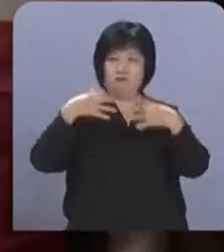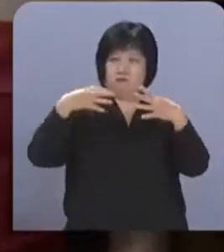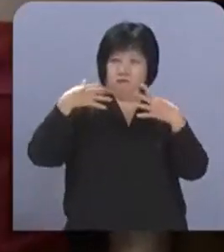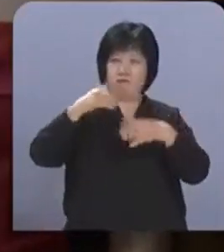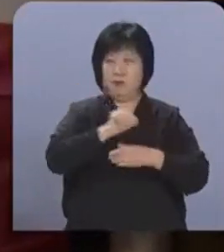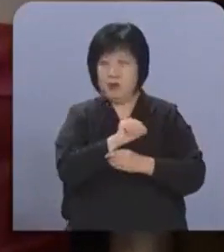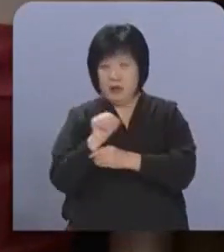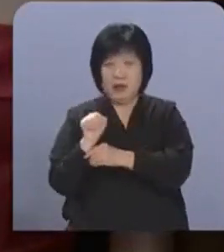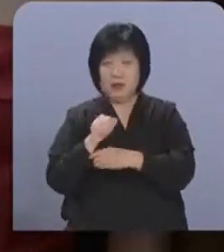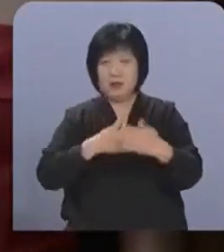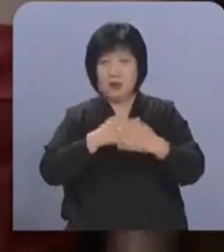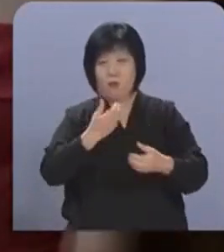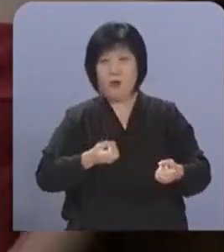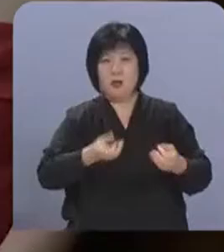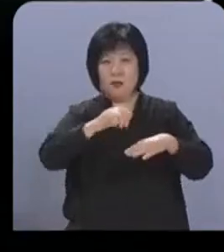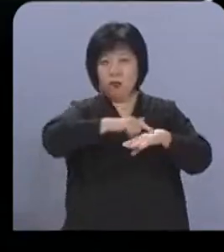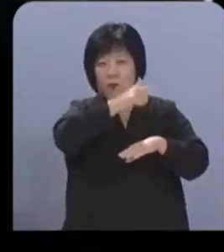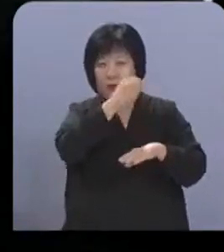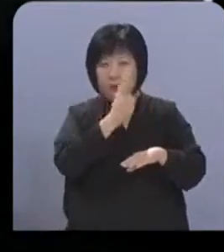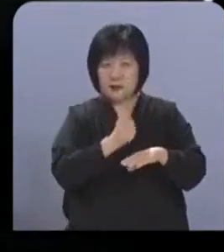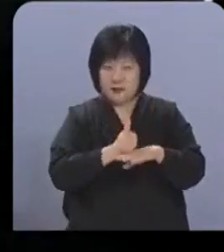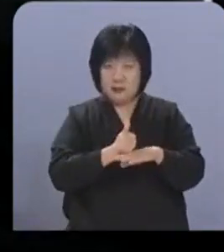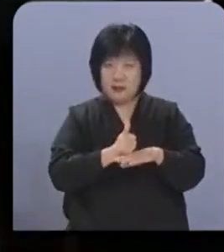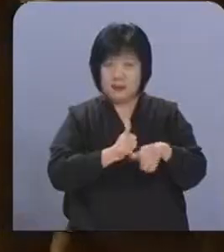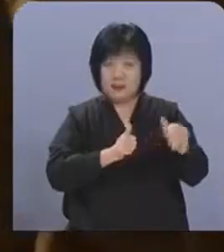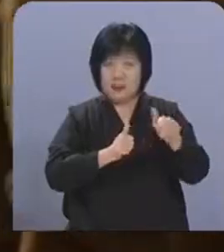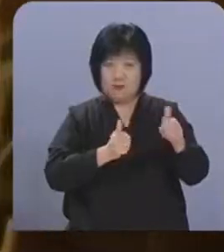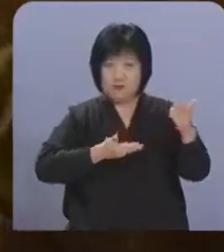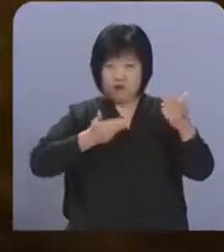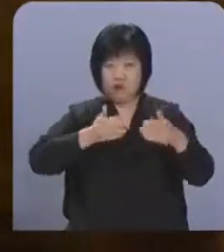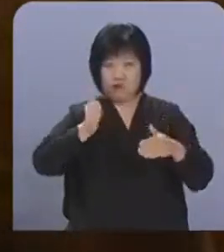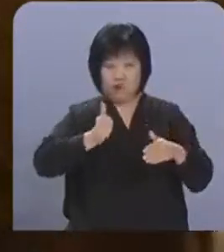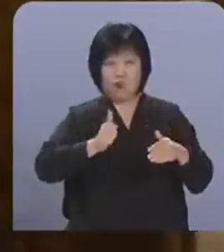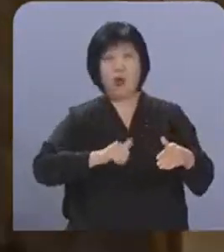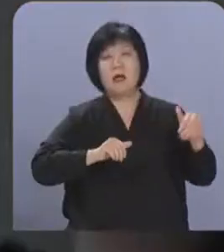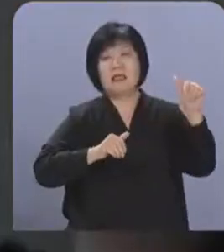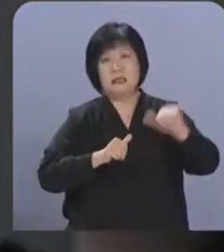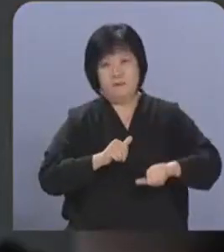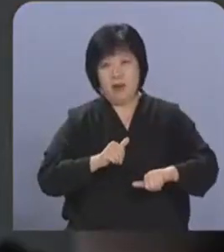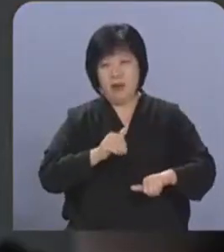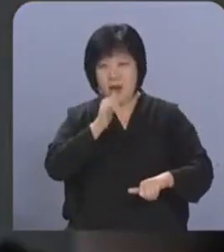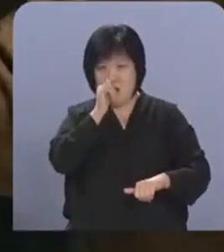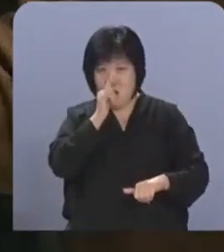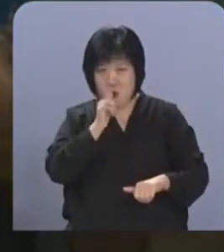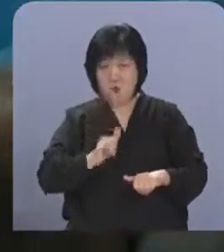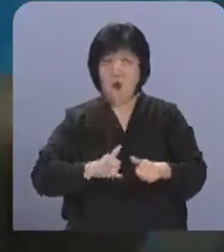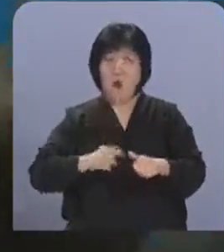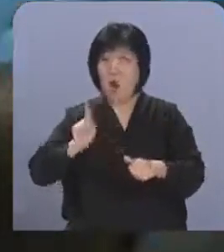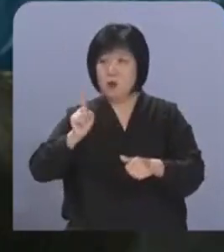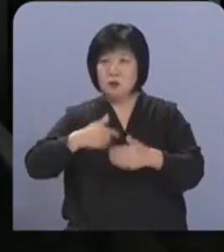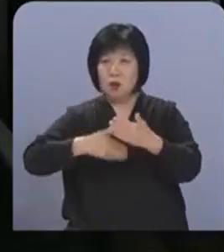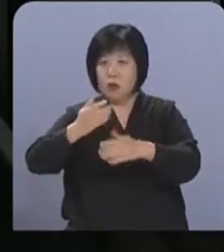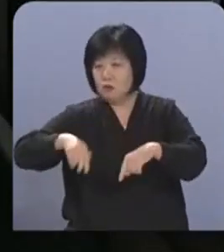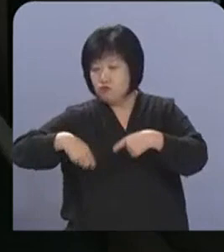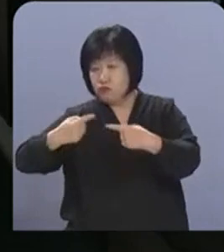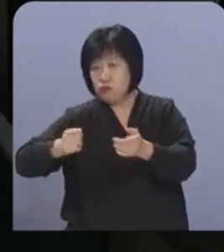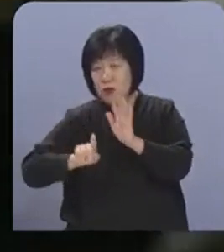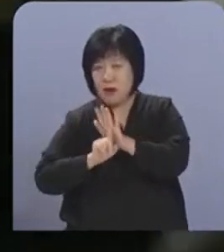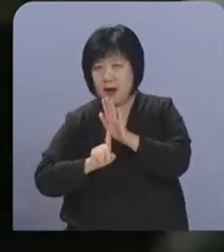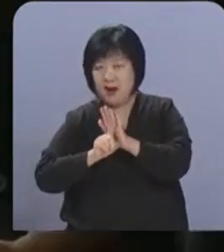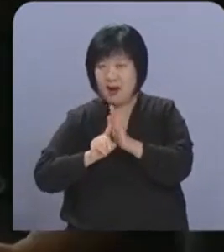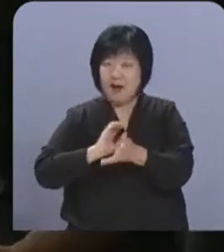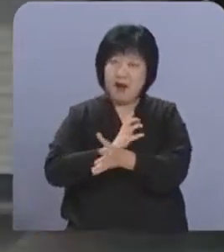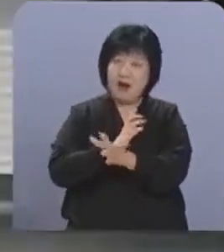영화의 황제는 남우주연상 수상에 실패한 배우가 서구 영화제 수상을 노리고 한 영화에 출연하면서 벌어지는 얘기를 코믹하게